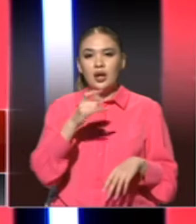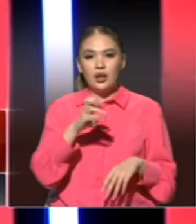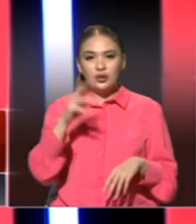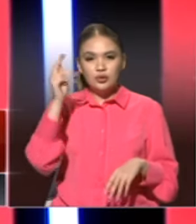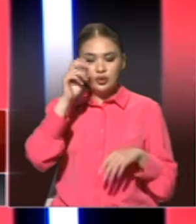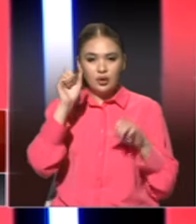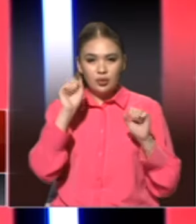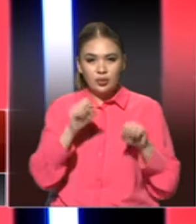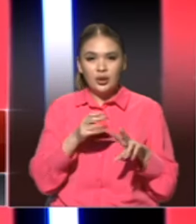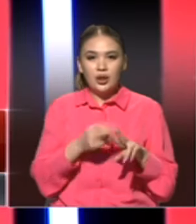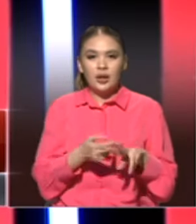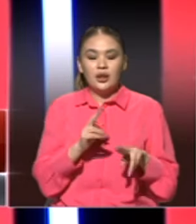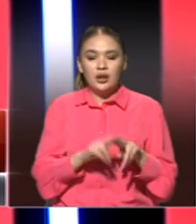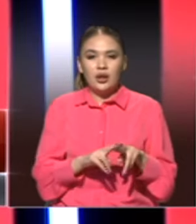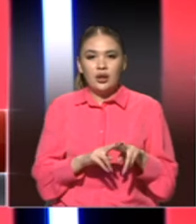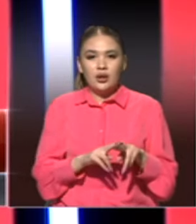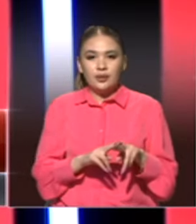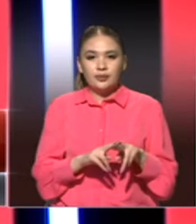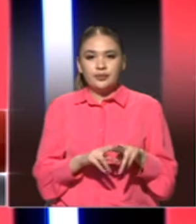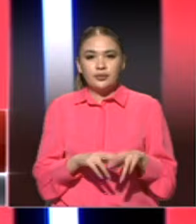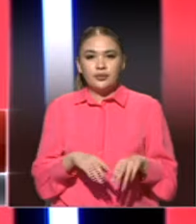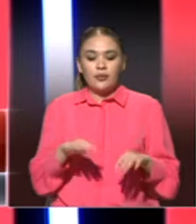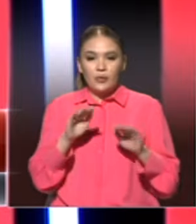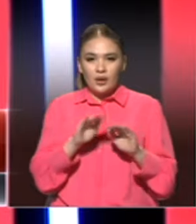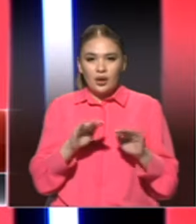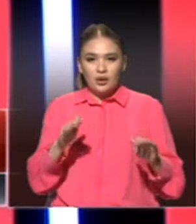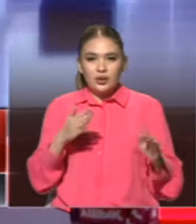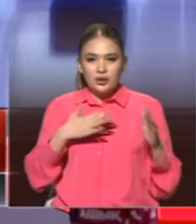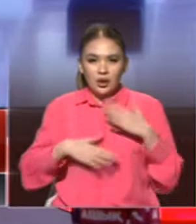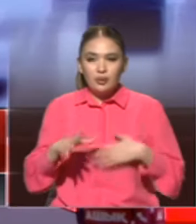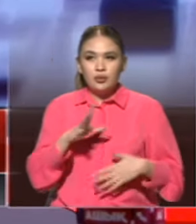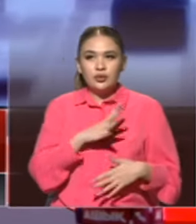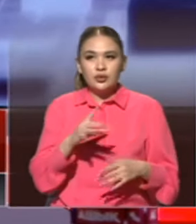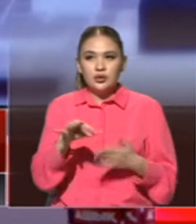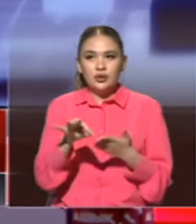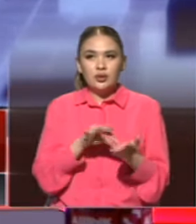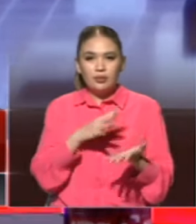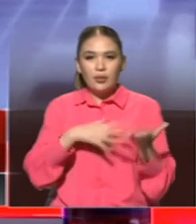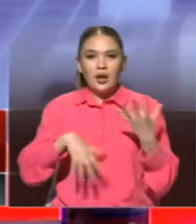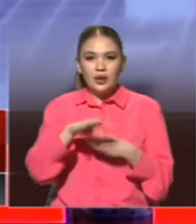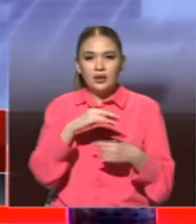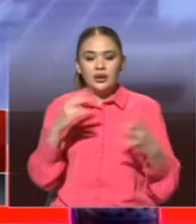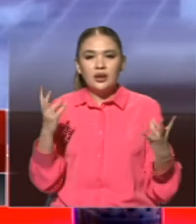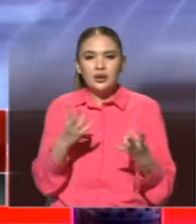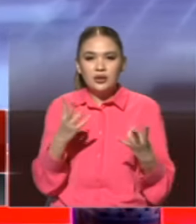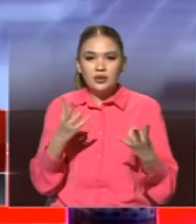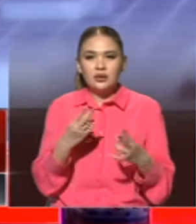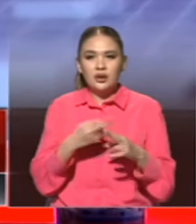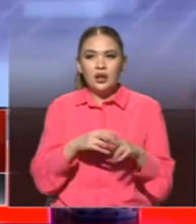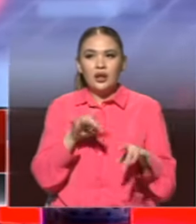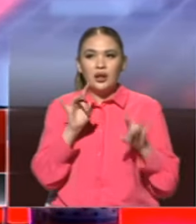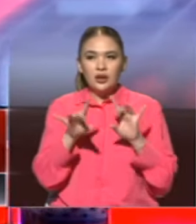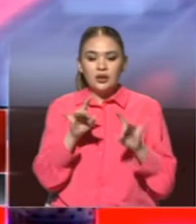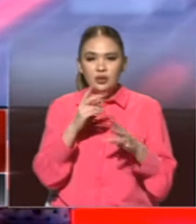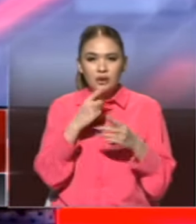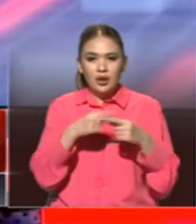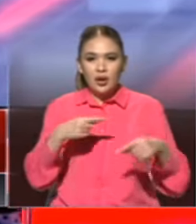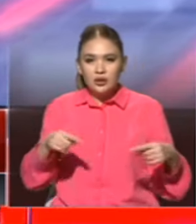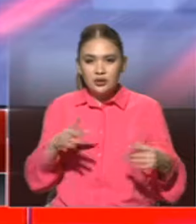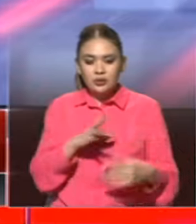десең, оқушылардың құлағы елең ете қалады, ата-ананың құлағы елең ете қалады. Бірден бәріне қызық. Біз енді жарнама жасаймыз, түрлі дүниелер жасаймыз,